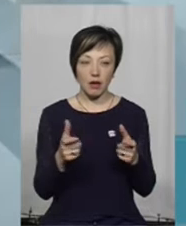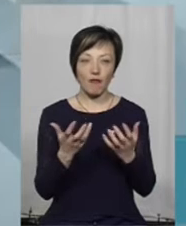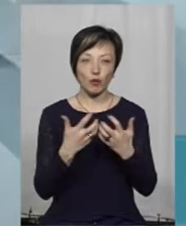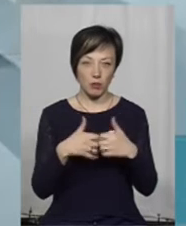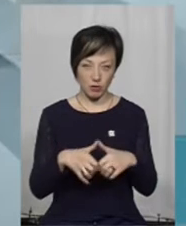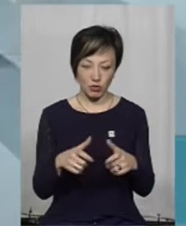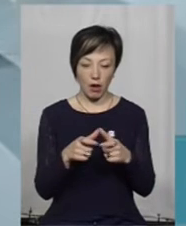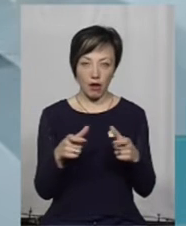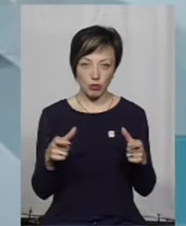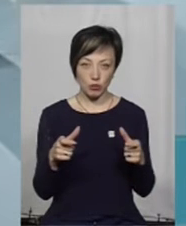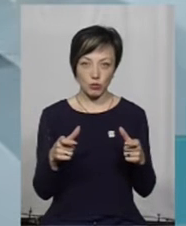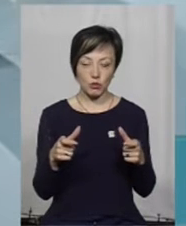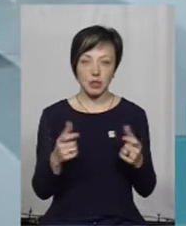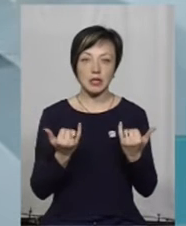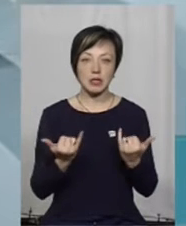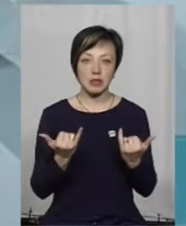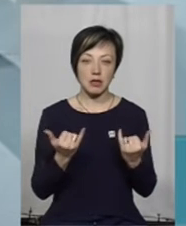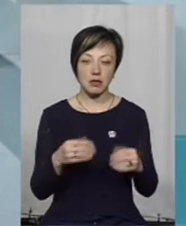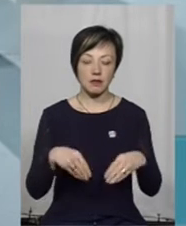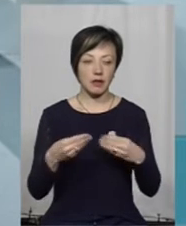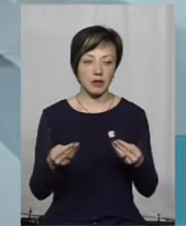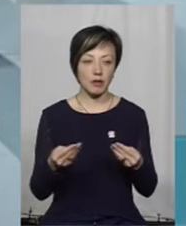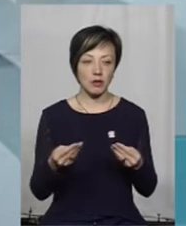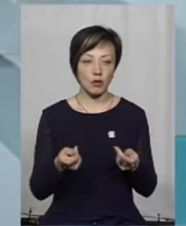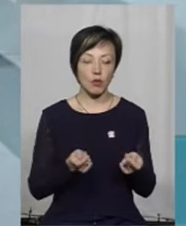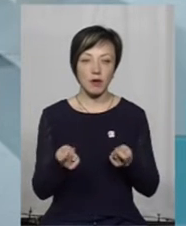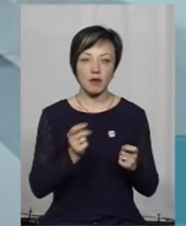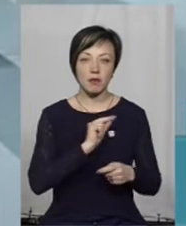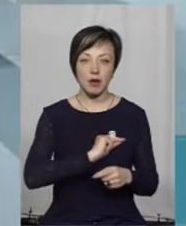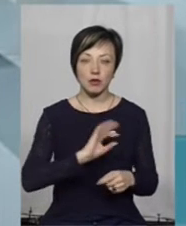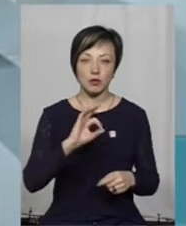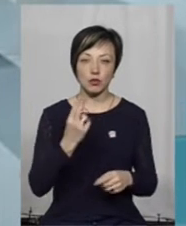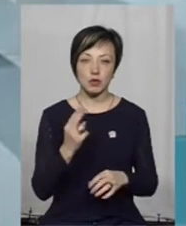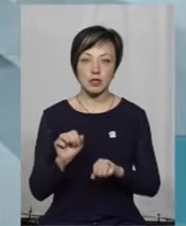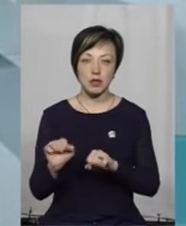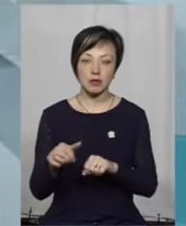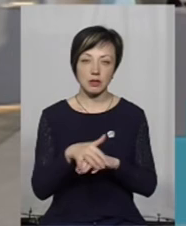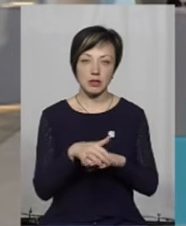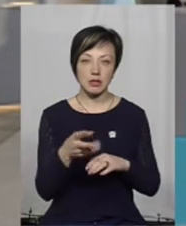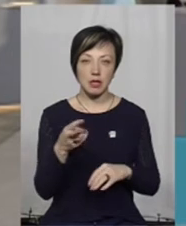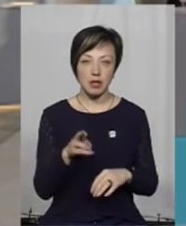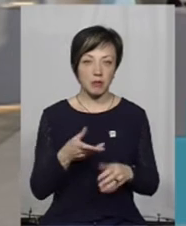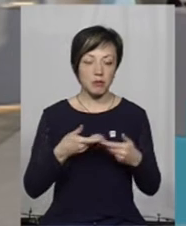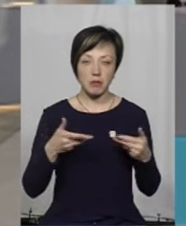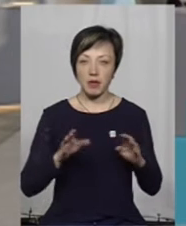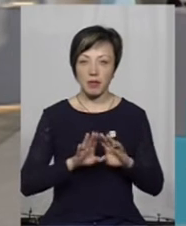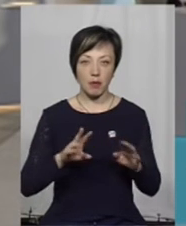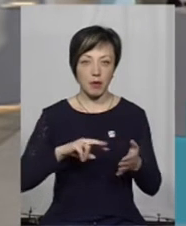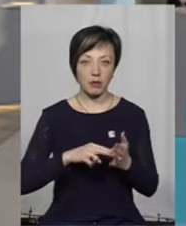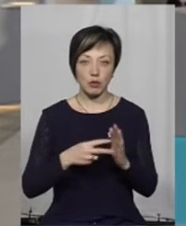автоматизованою карткою, які наразі буде видавати Управління праці соціального захисту, ми не